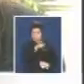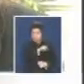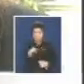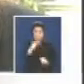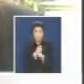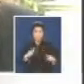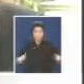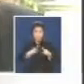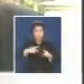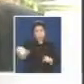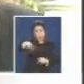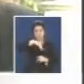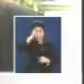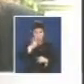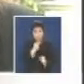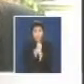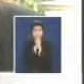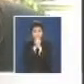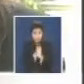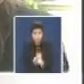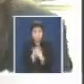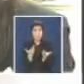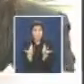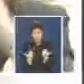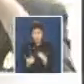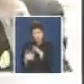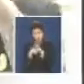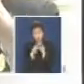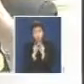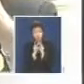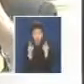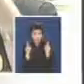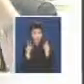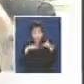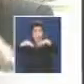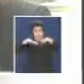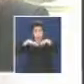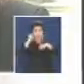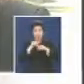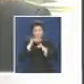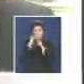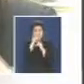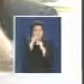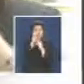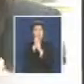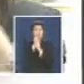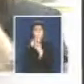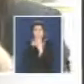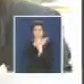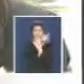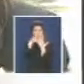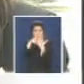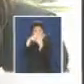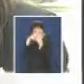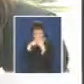แต่ต้องกลับเรียนว่าก็ในส่วนของคณะเขาเรียกว่าบอร์ดบริหารนี้ก็จะเป็นการกำหนดนโยบายเสร็จแล้วให้กับบอร์ด